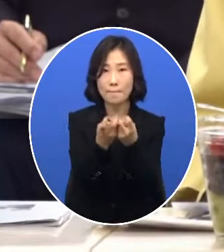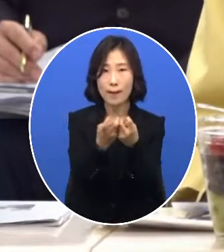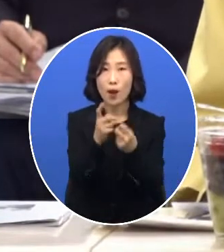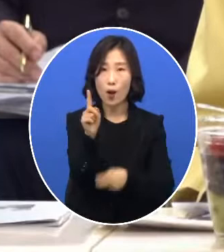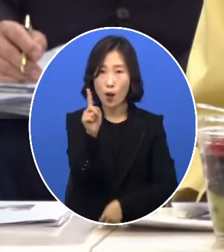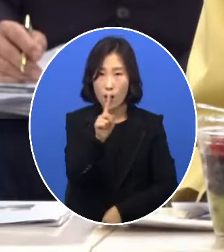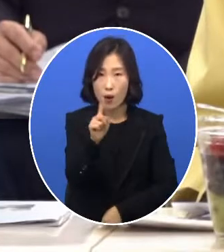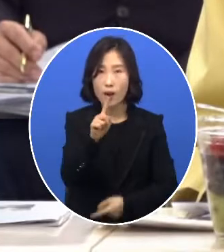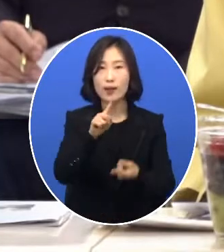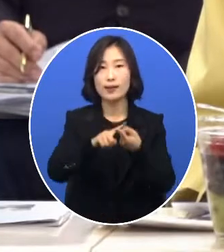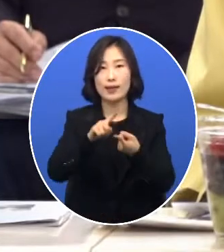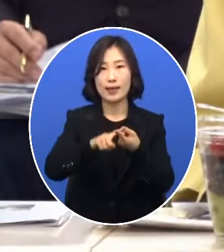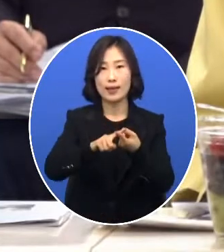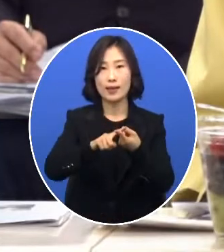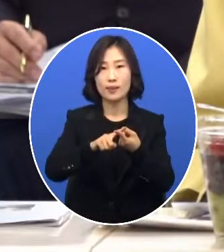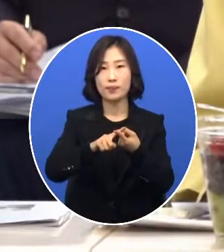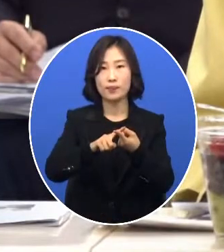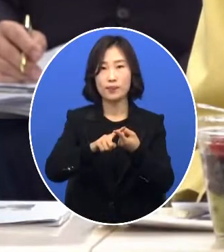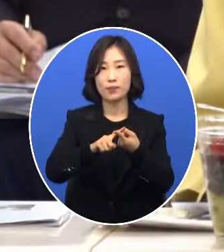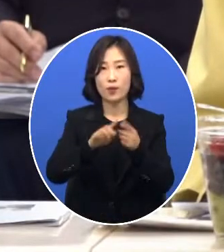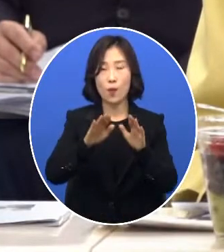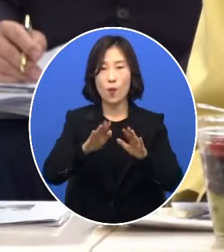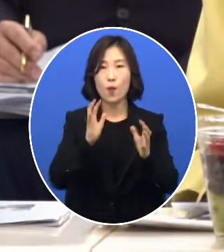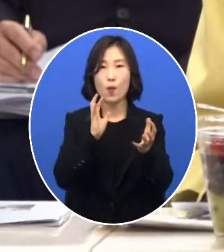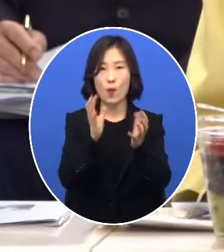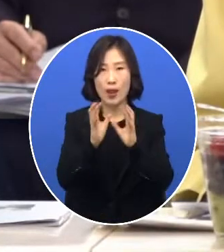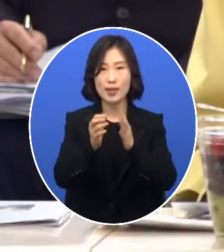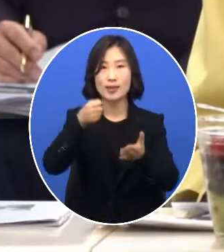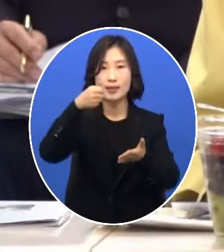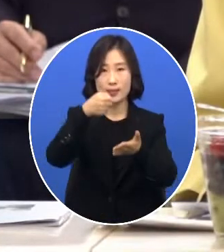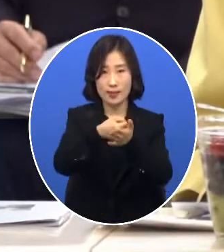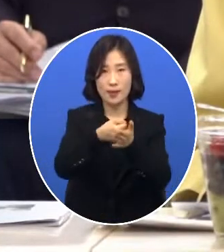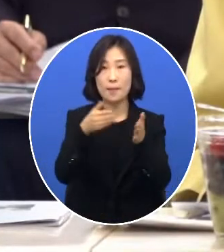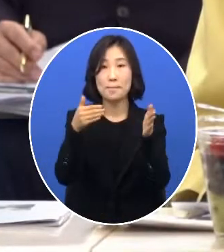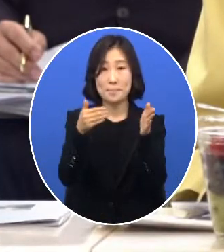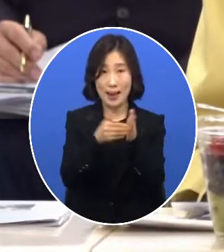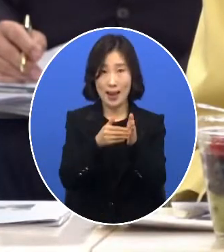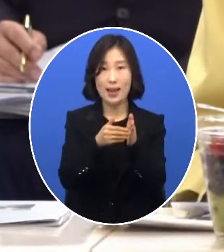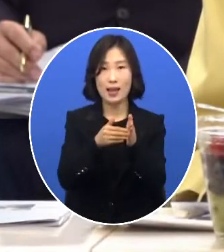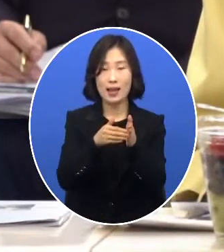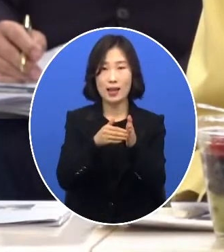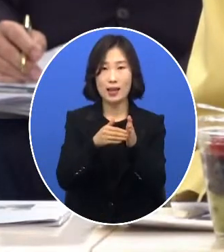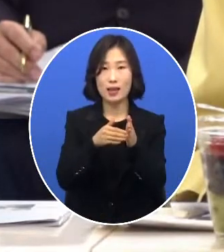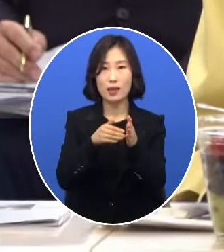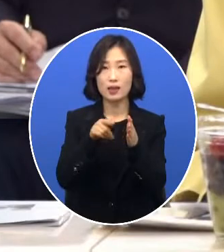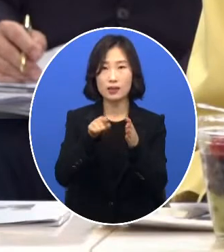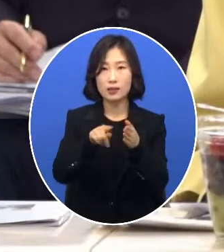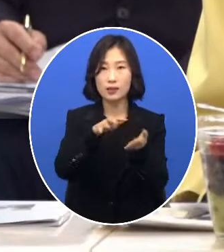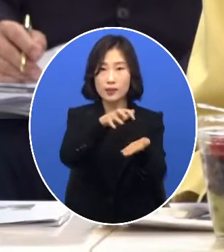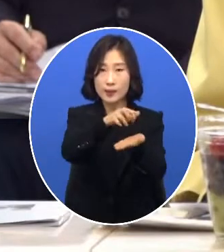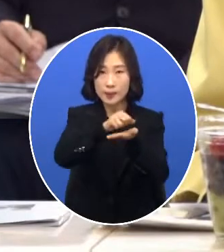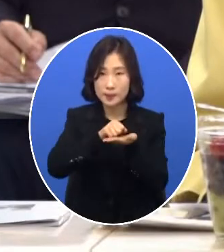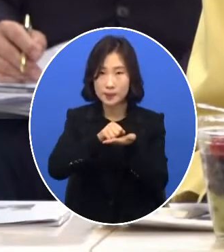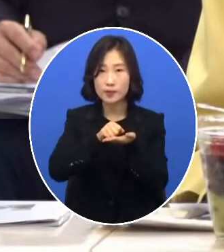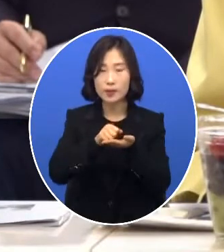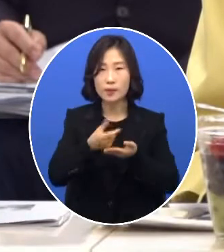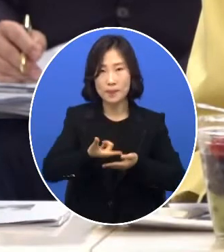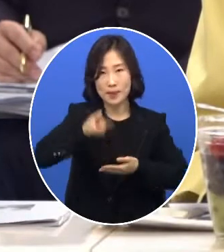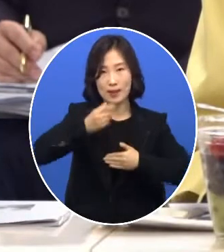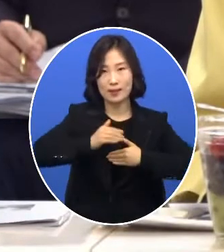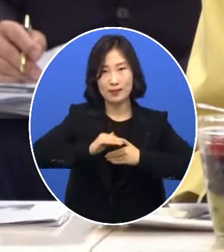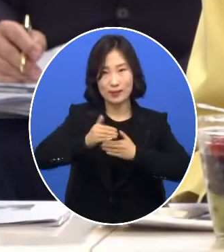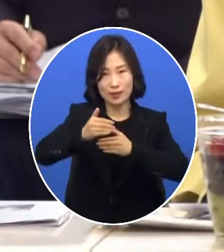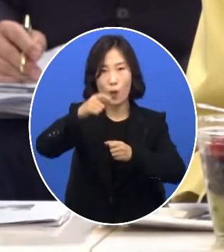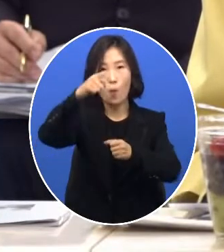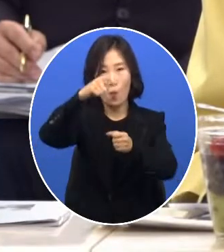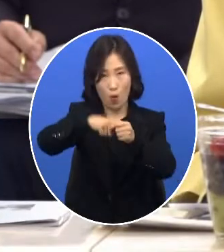것인지 이런 부분에 대해서 여기서 확인하고 결정한 뒤에 이걸 기초로 바로 실행해 나가는 것으로 가장